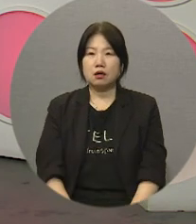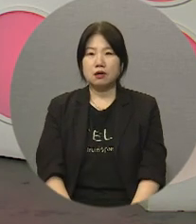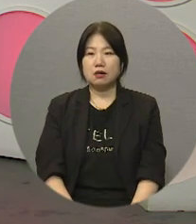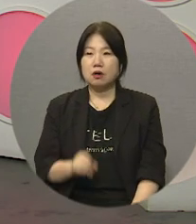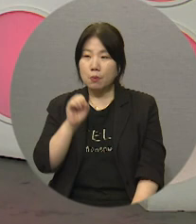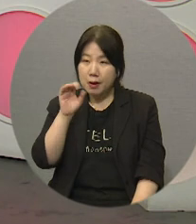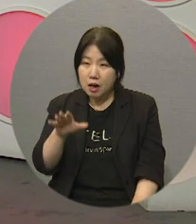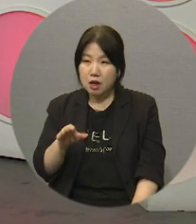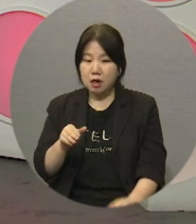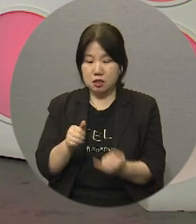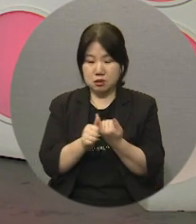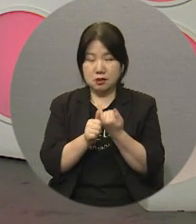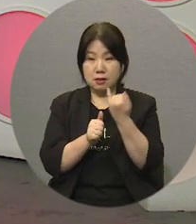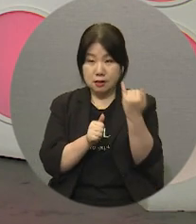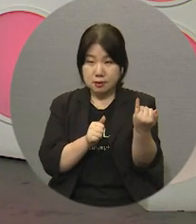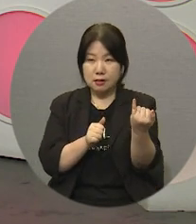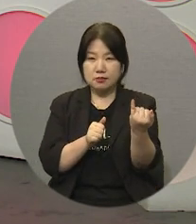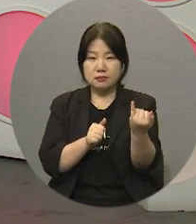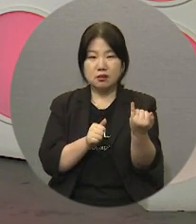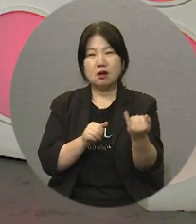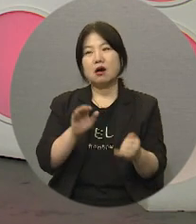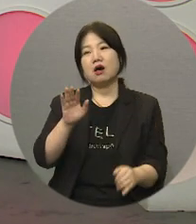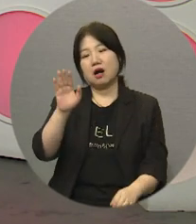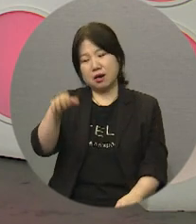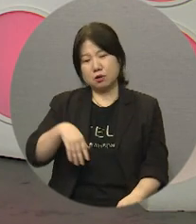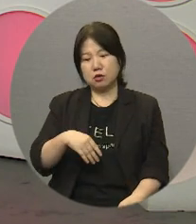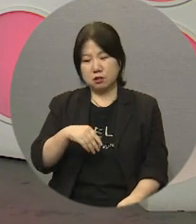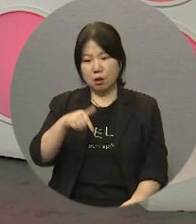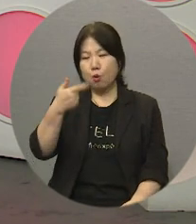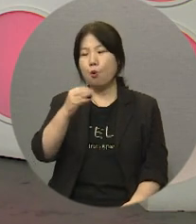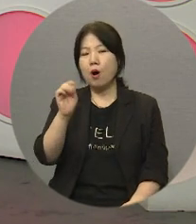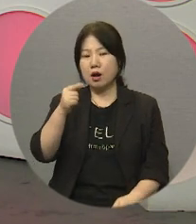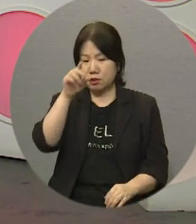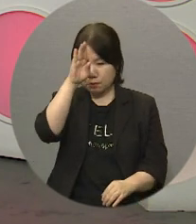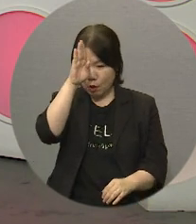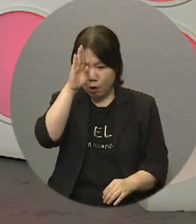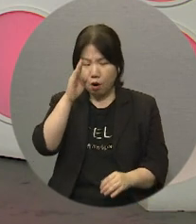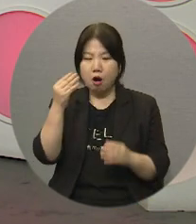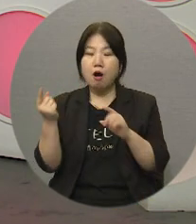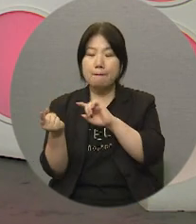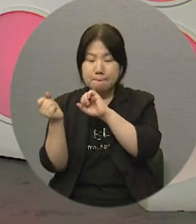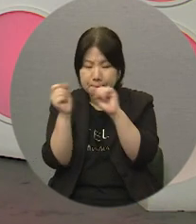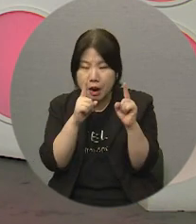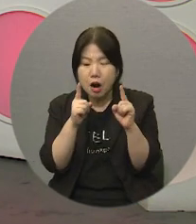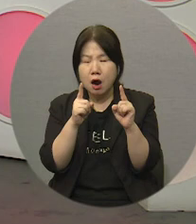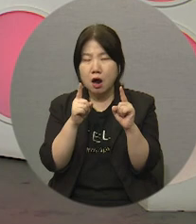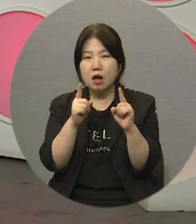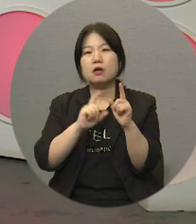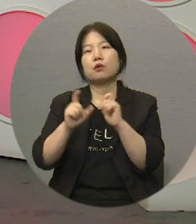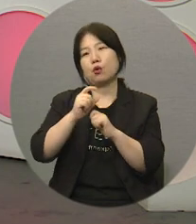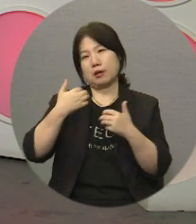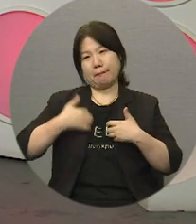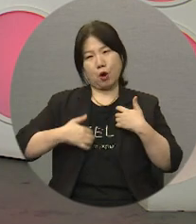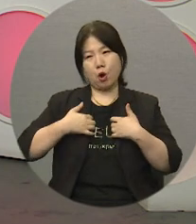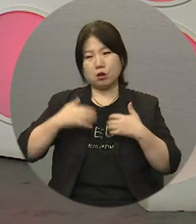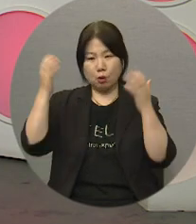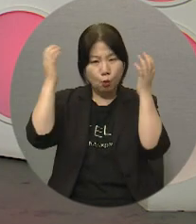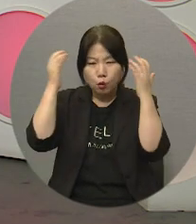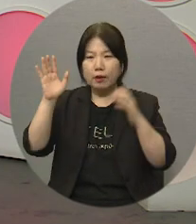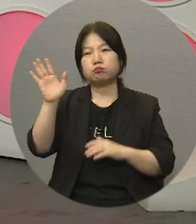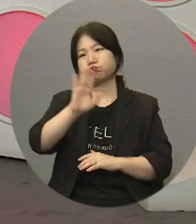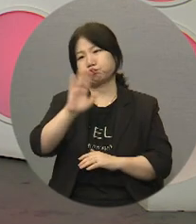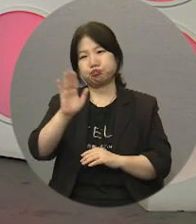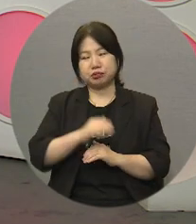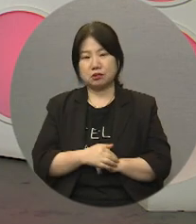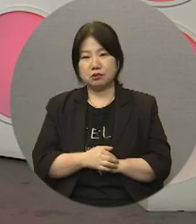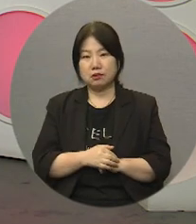말하자 아내는 내 병이 나은 것만으로도 기쁘다며 자기는 한 번도 고생한다고 생각해 본 적이